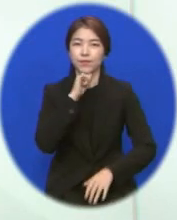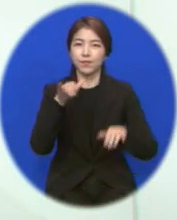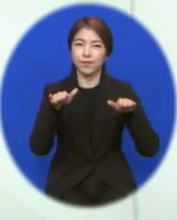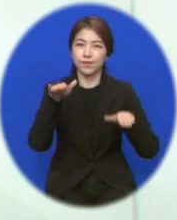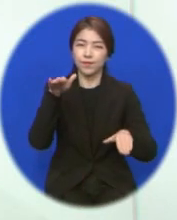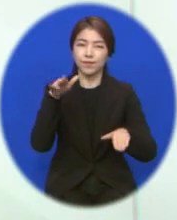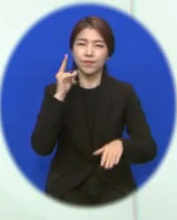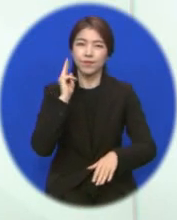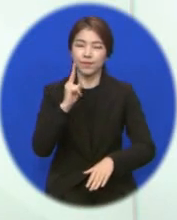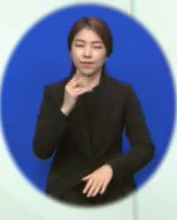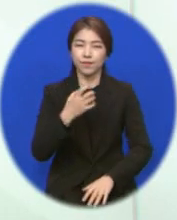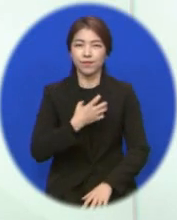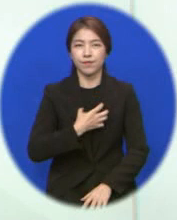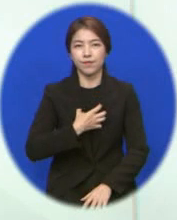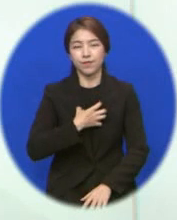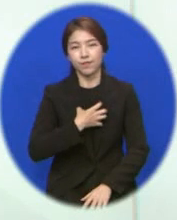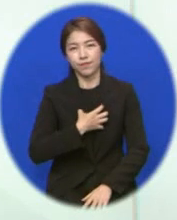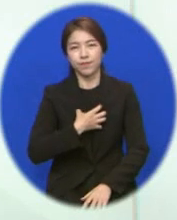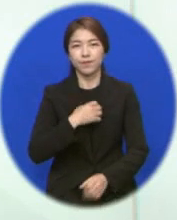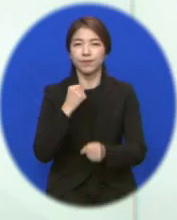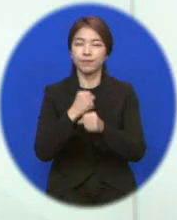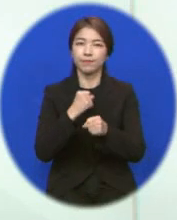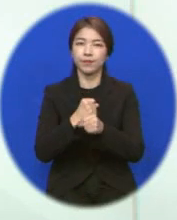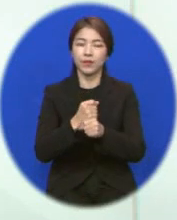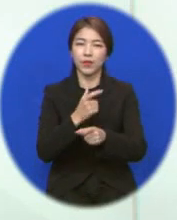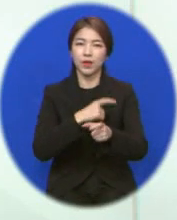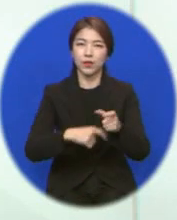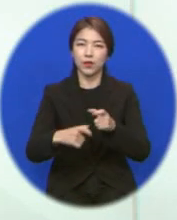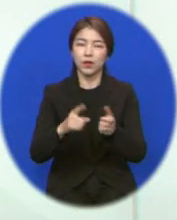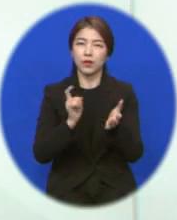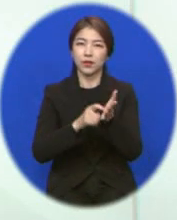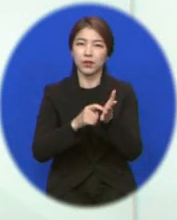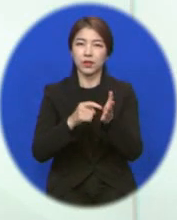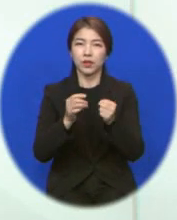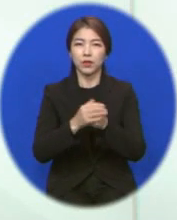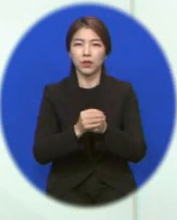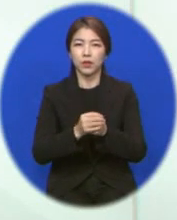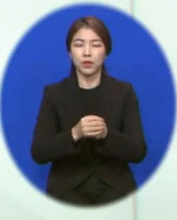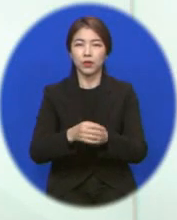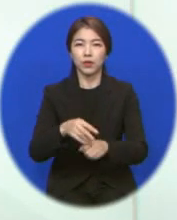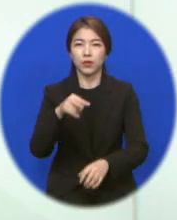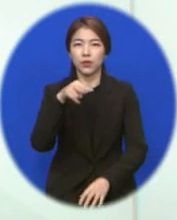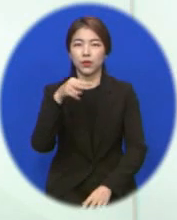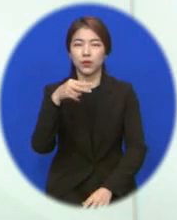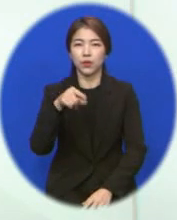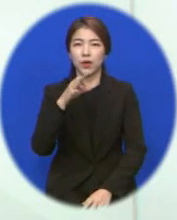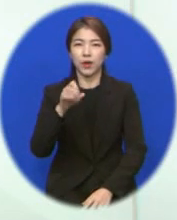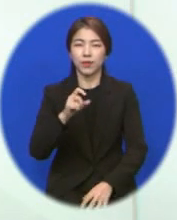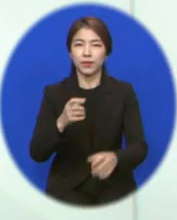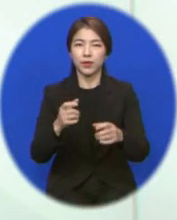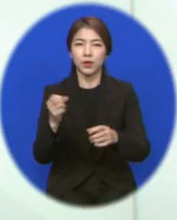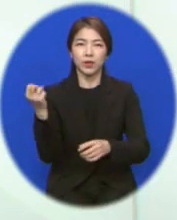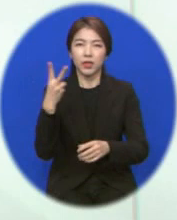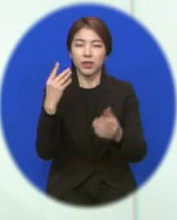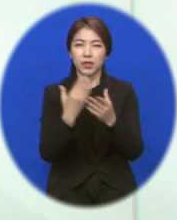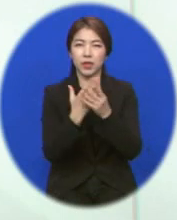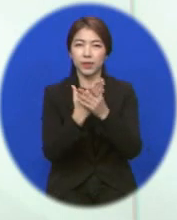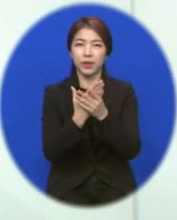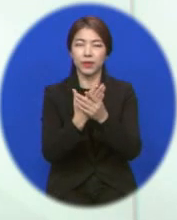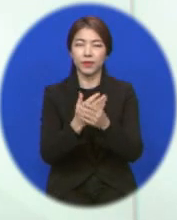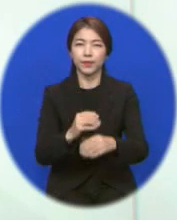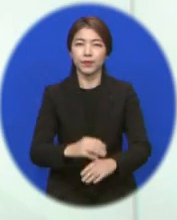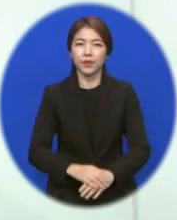교통체증,심화되는빈부 격차,소외감,그리고 도시재개발